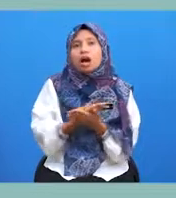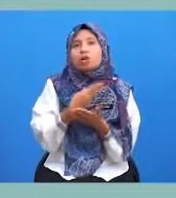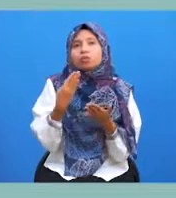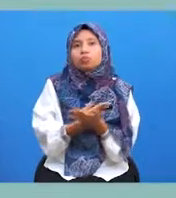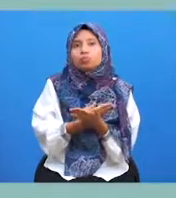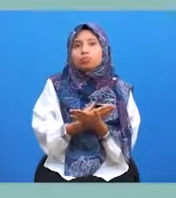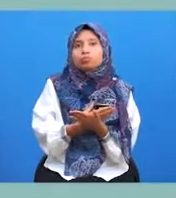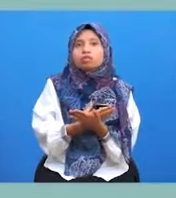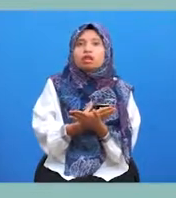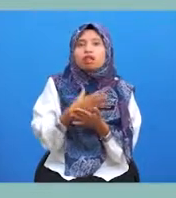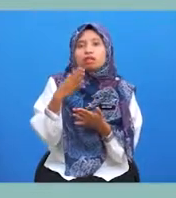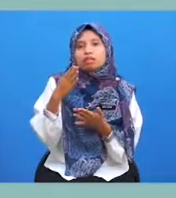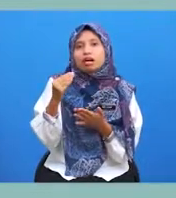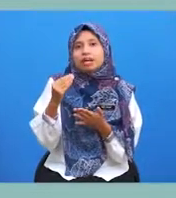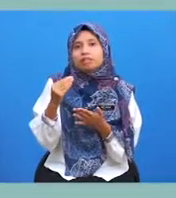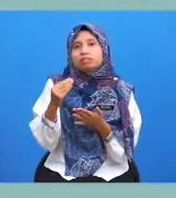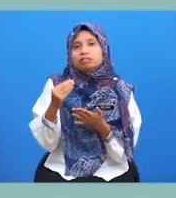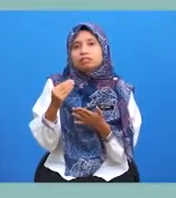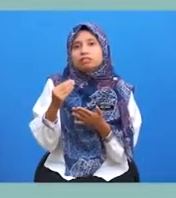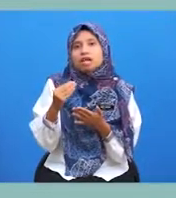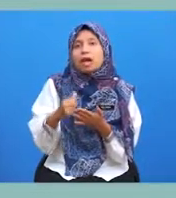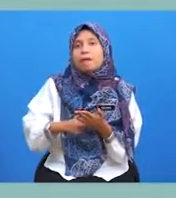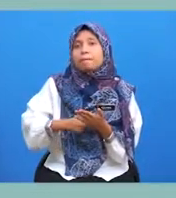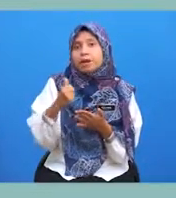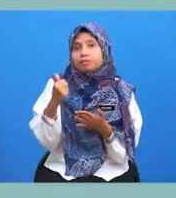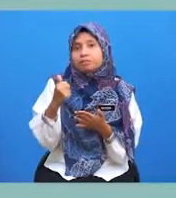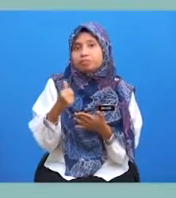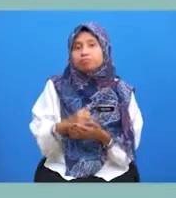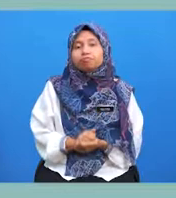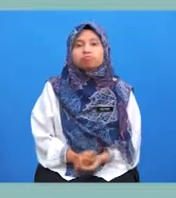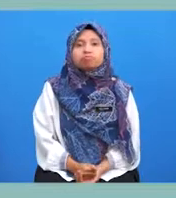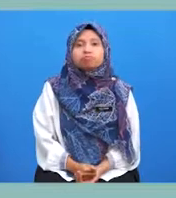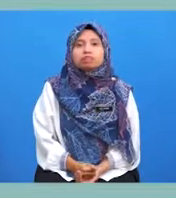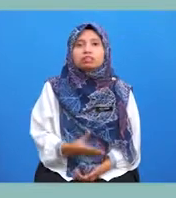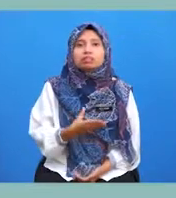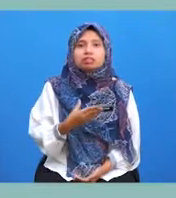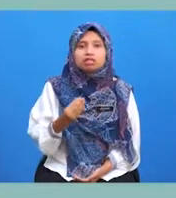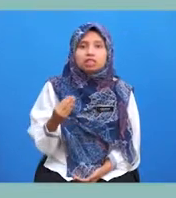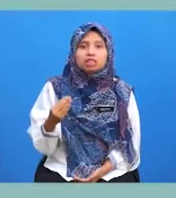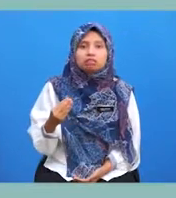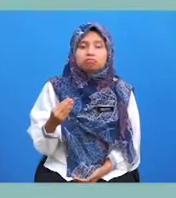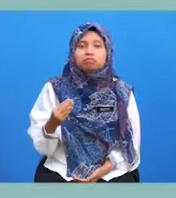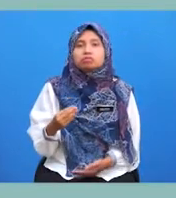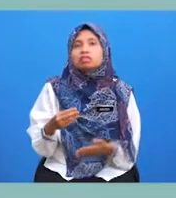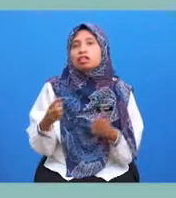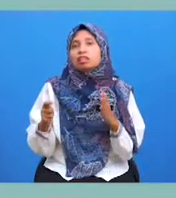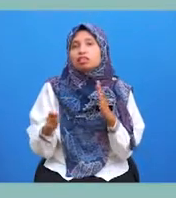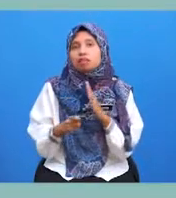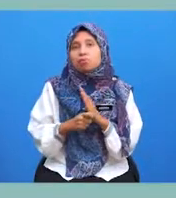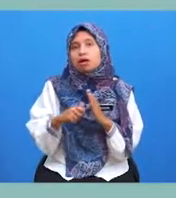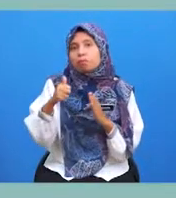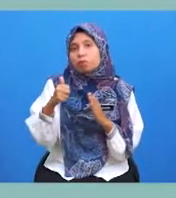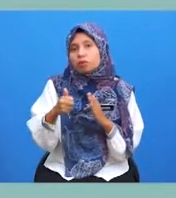dan komunikasi ICT yang terbaru. Dan kecanggihan teknologi